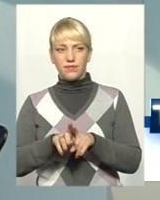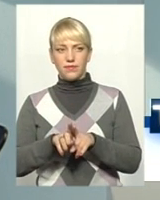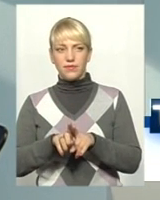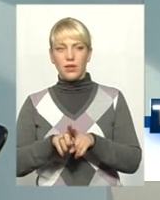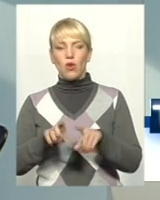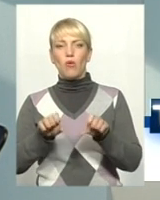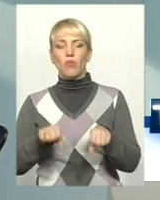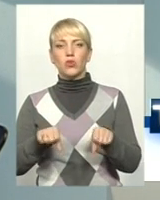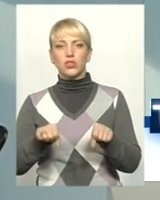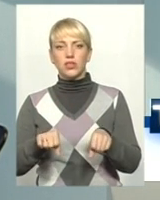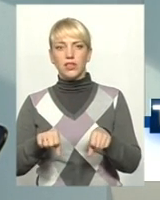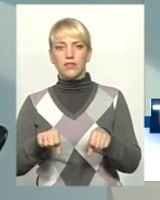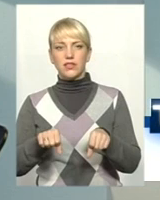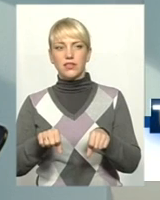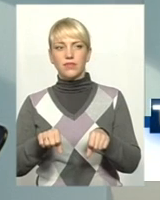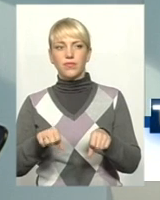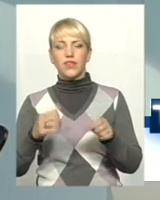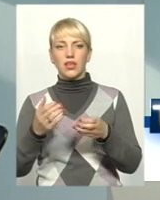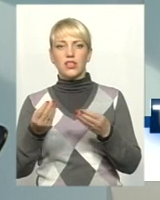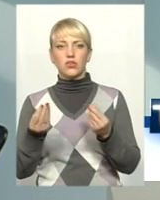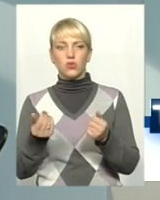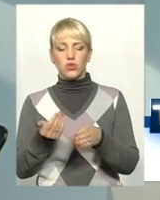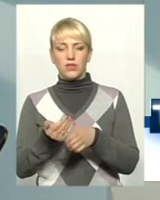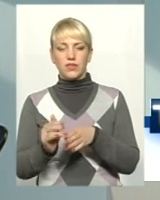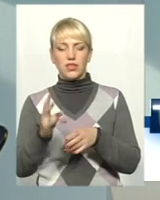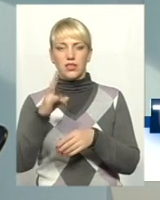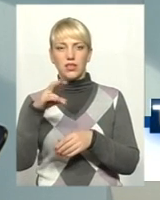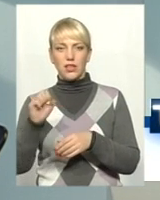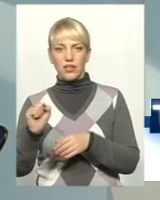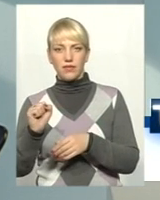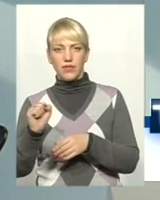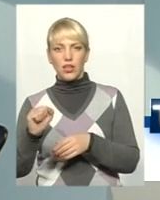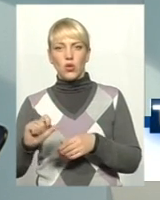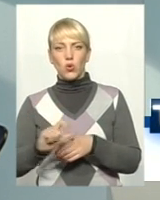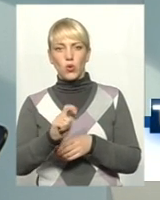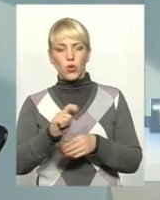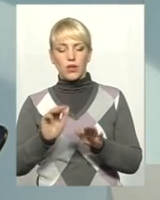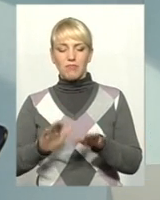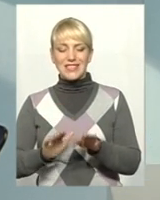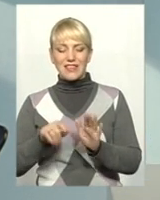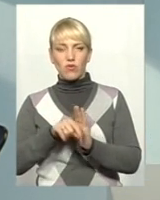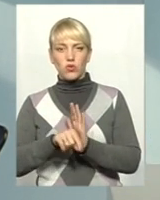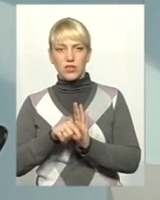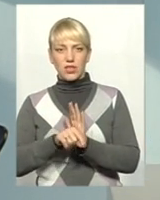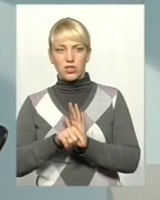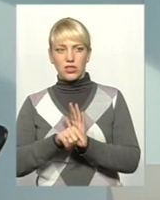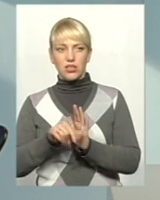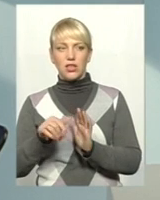є така можливість якусь певну суму коштів виділити на дороги місцевого значення. І